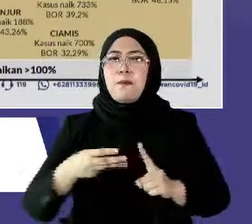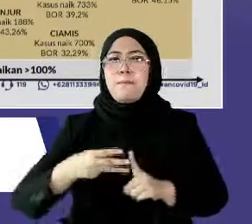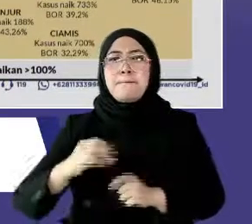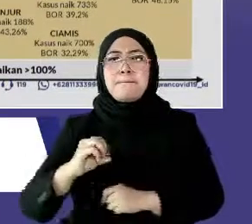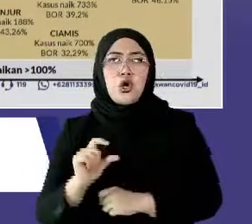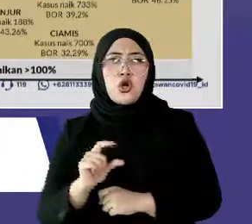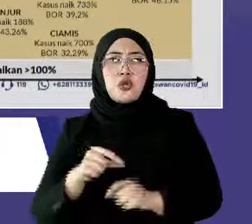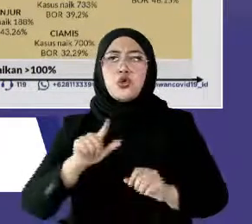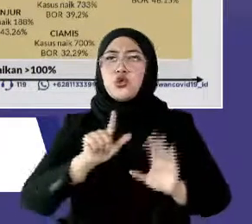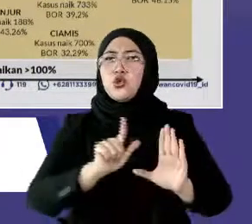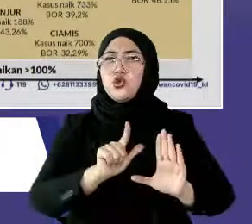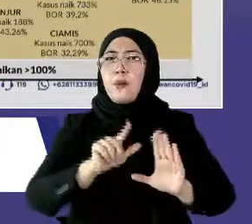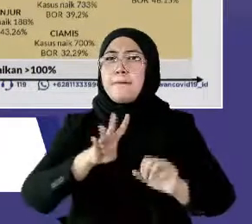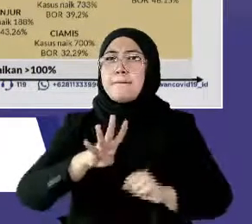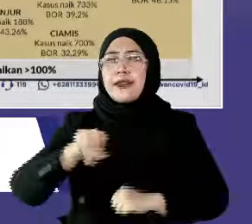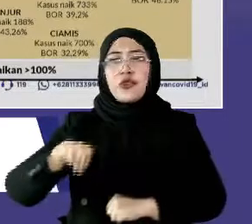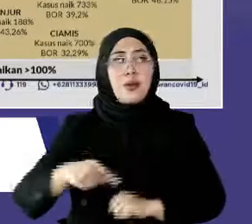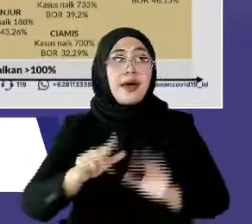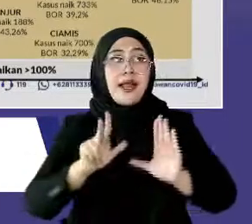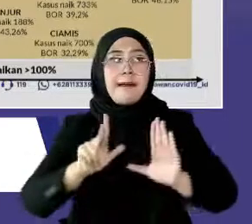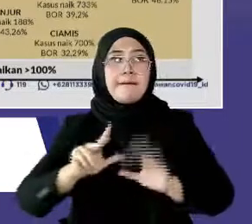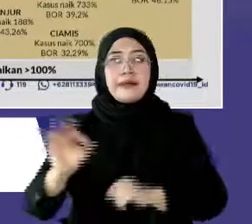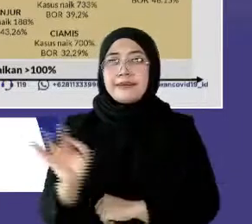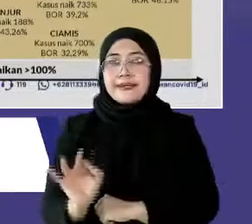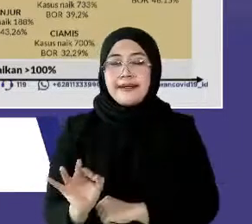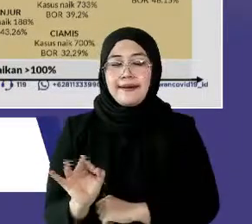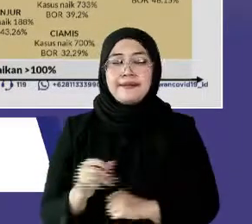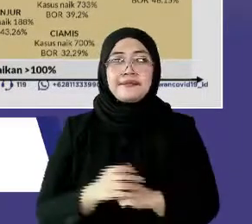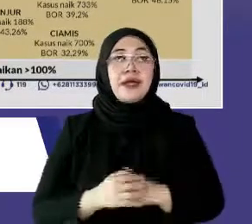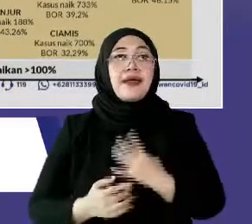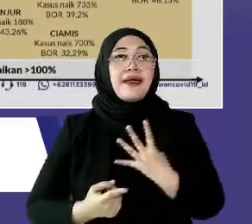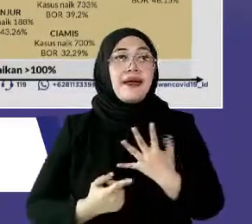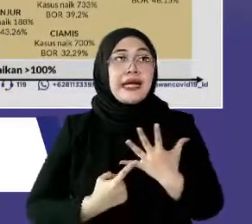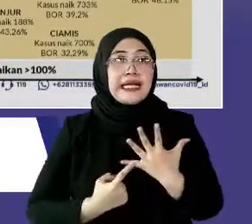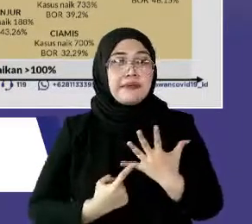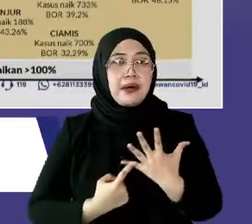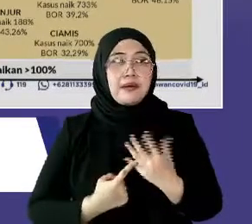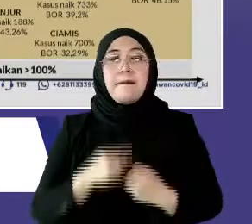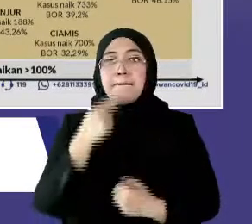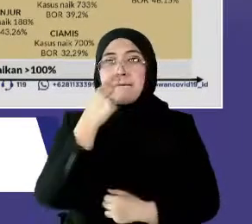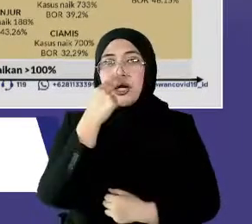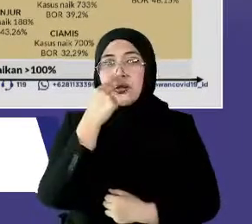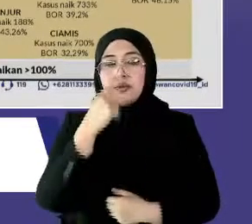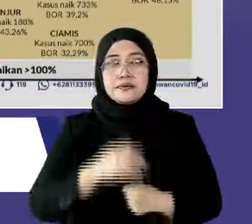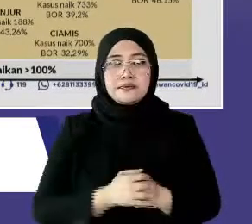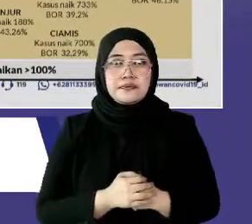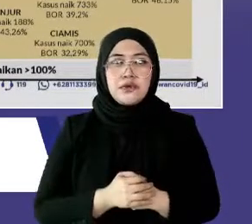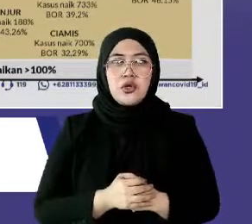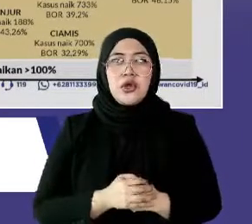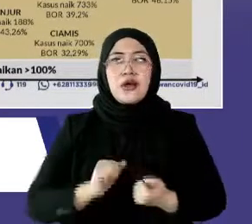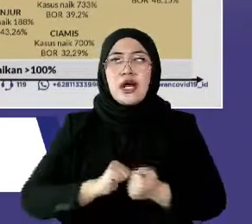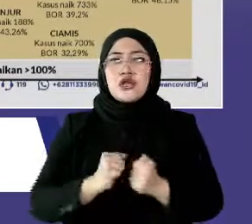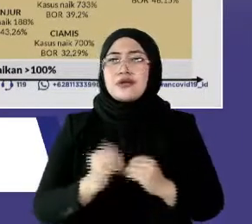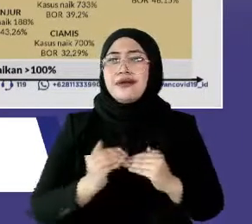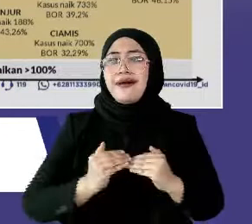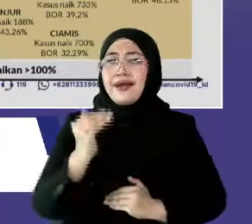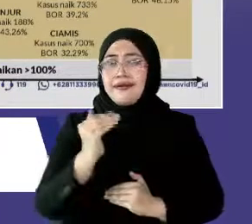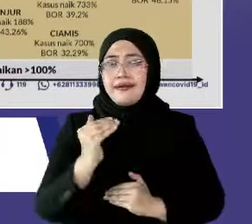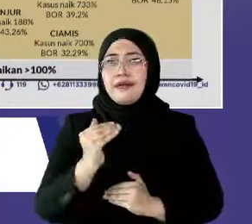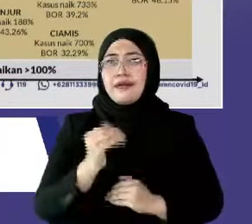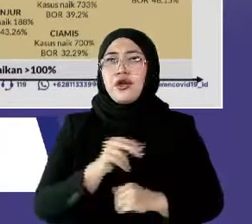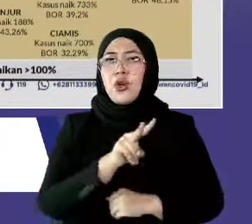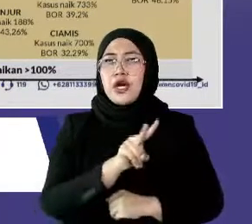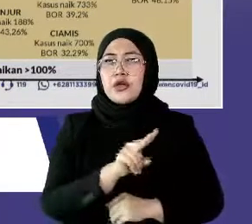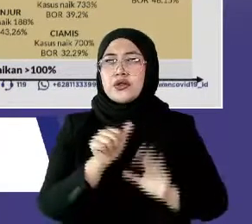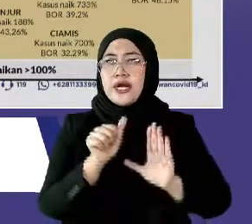mencapai 74.com adl apa 04 persen yang kelima adalah Bandung dengan kenaikan kasus